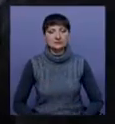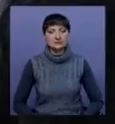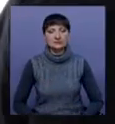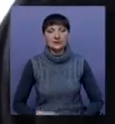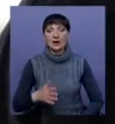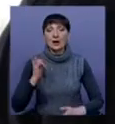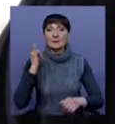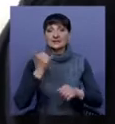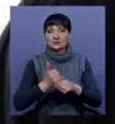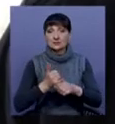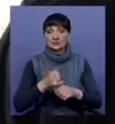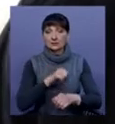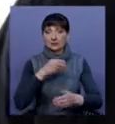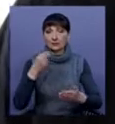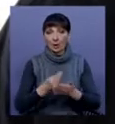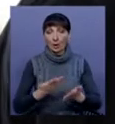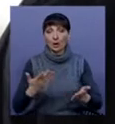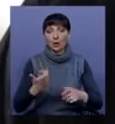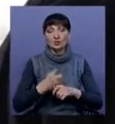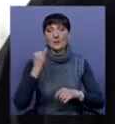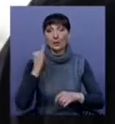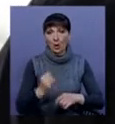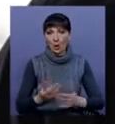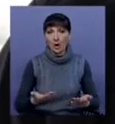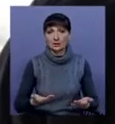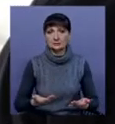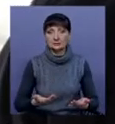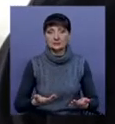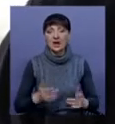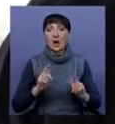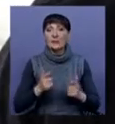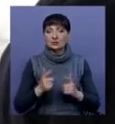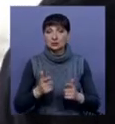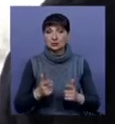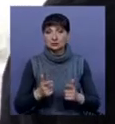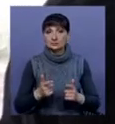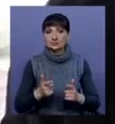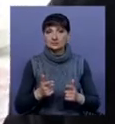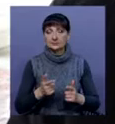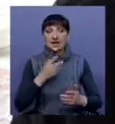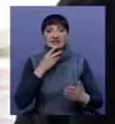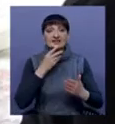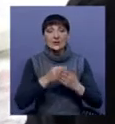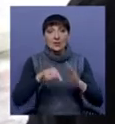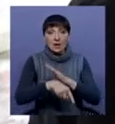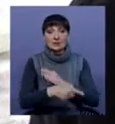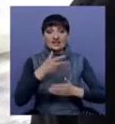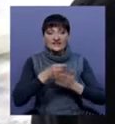Твой бензин и дорожает, это очень плохо. Потому что свои недры, все